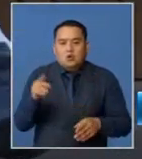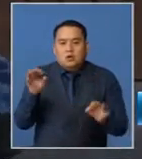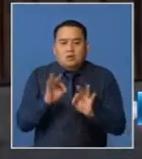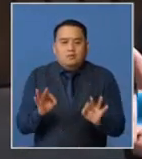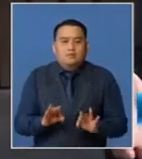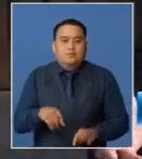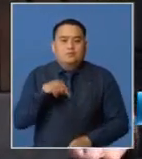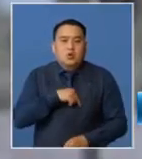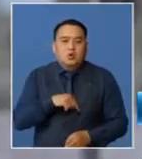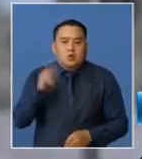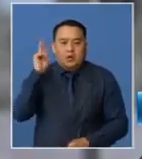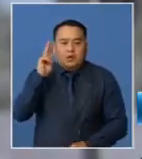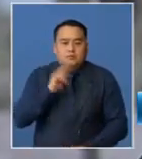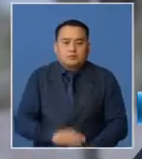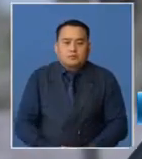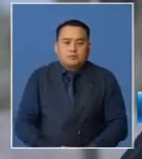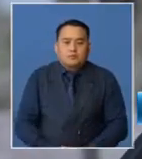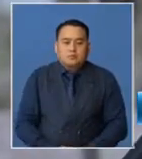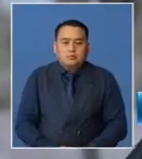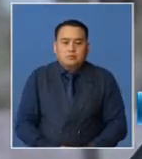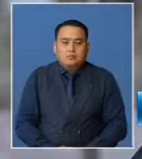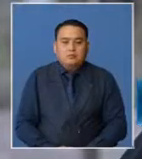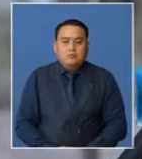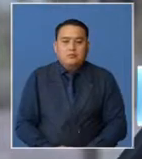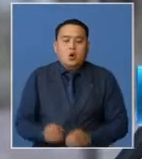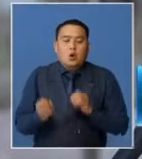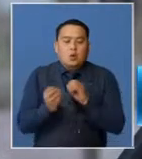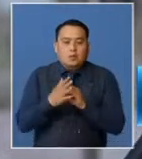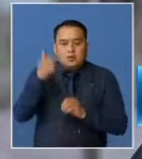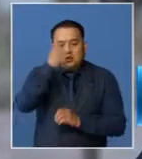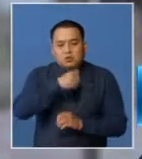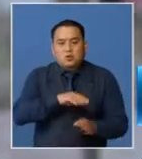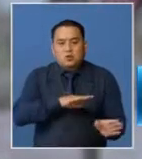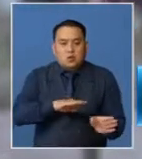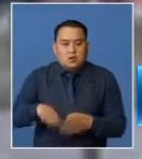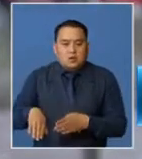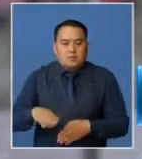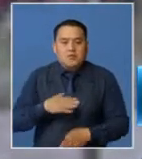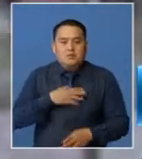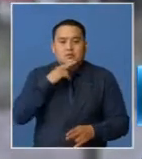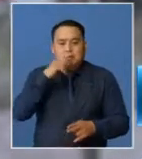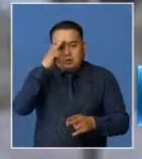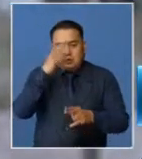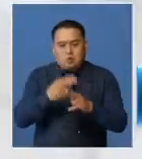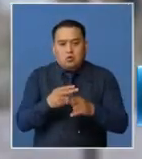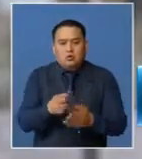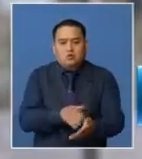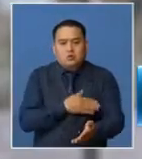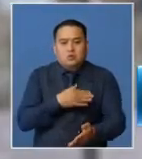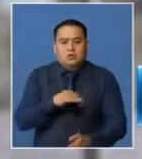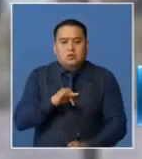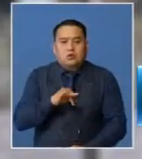лезде көкірегінде жатталады. 15 жылда өтіп кеткенде жаңағындай бір әнім, аға, сіз қандай ұзақ жыр білесіз деп, мен